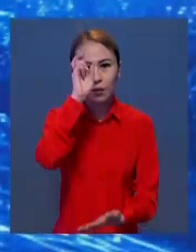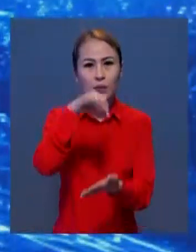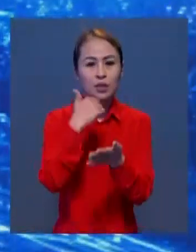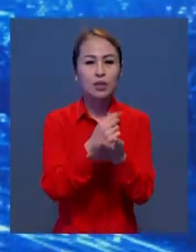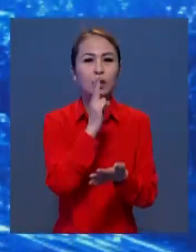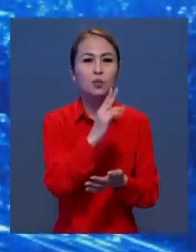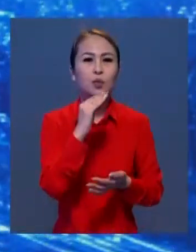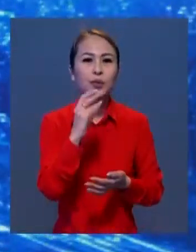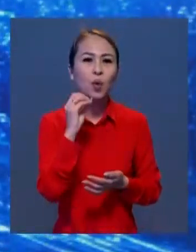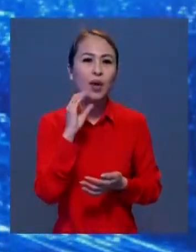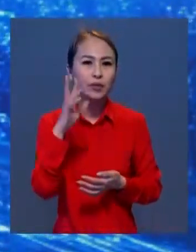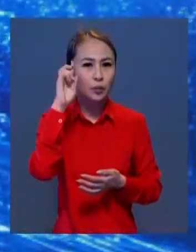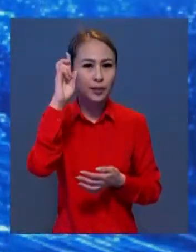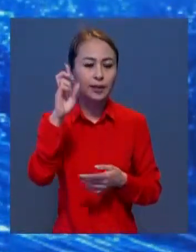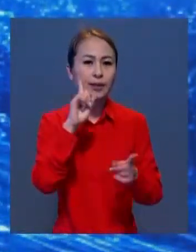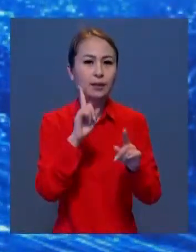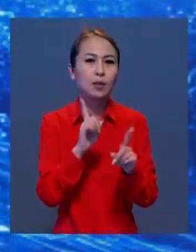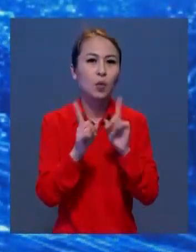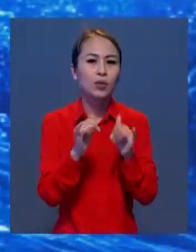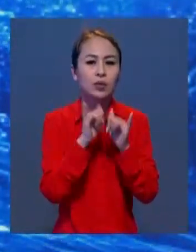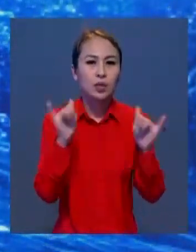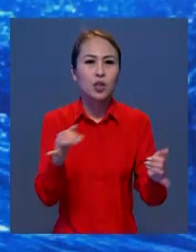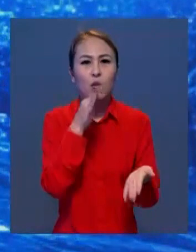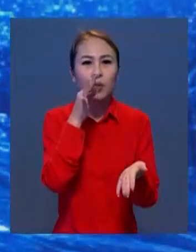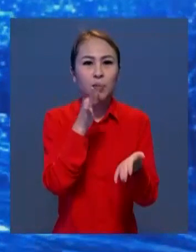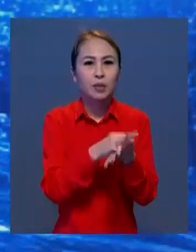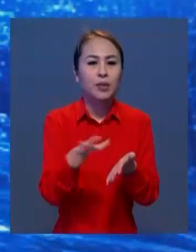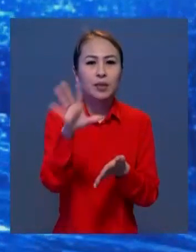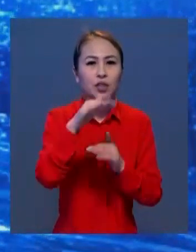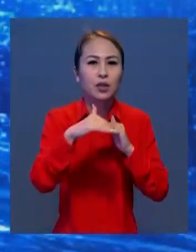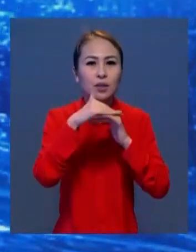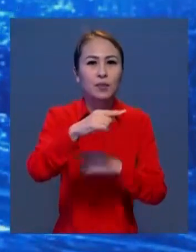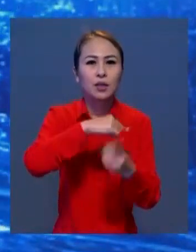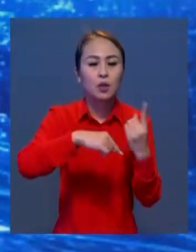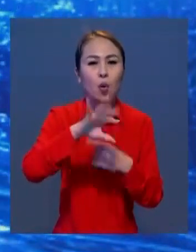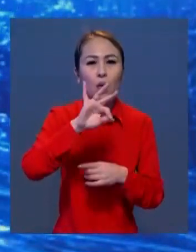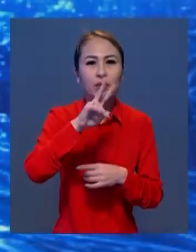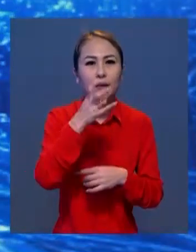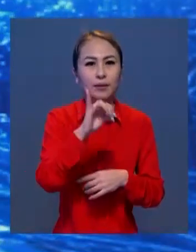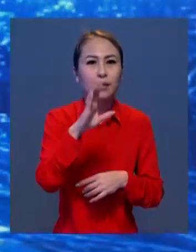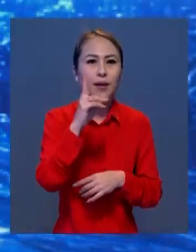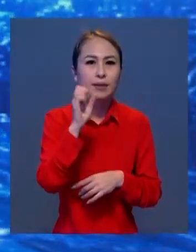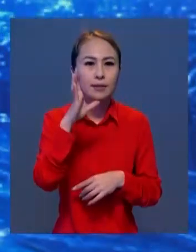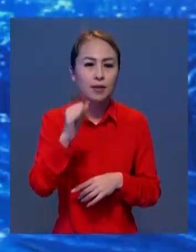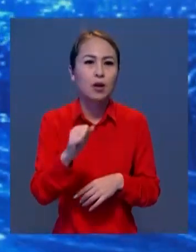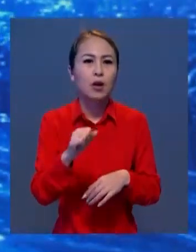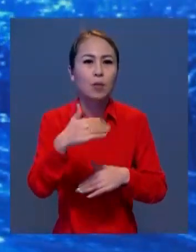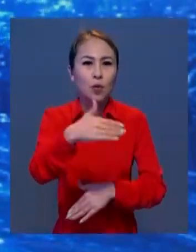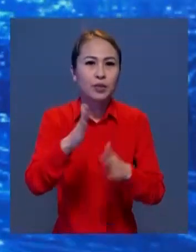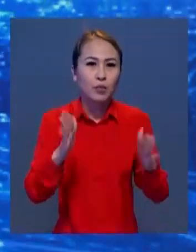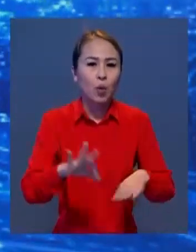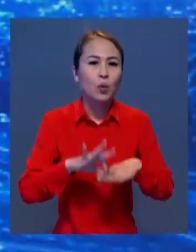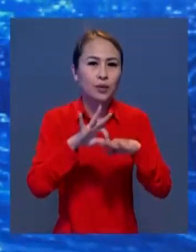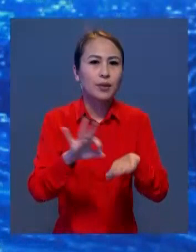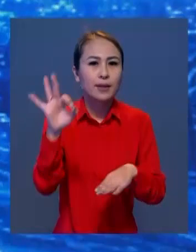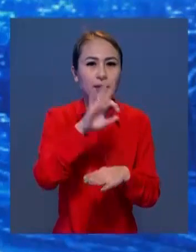Мемлекет басшысы Қасым Жомарт Тоқаев үкіметтің кеңейтілген отырысында жауапты мекемелерге жеке кәсіпкерлерді онлайн касса мен пост терминал